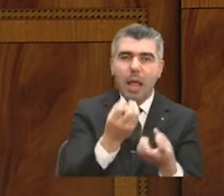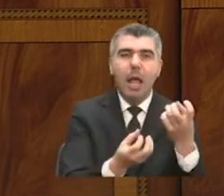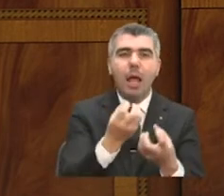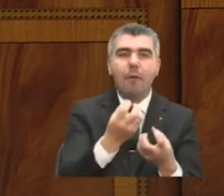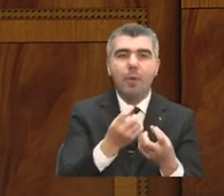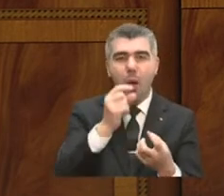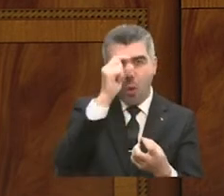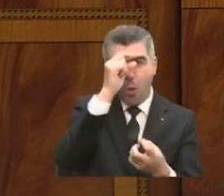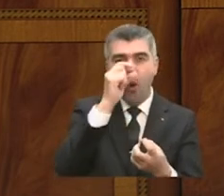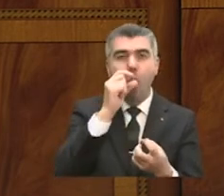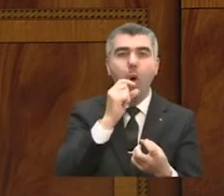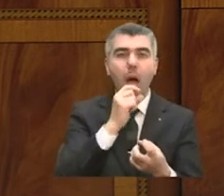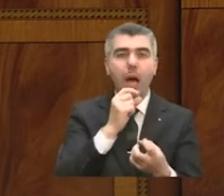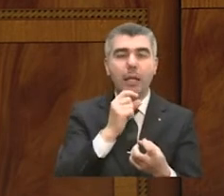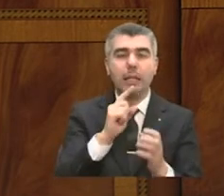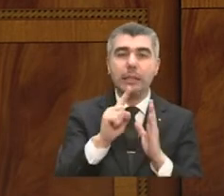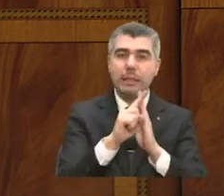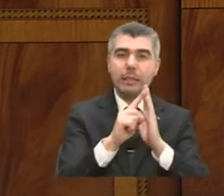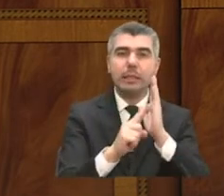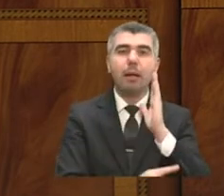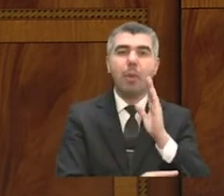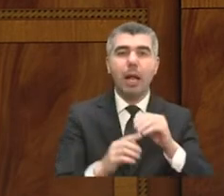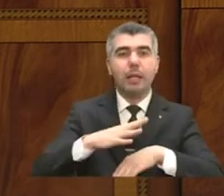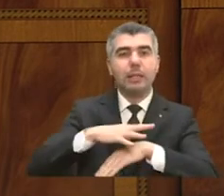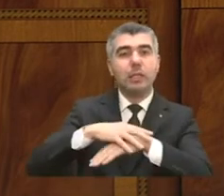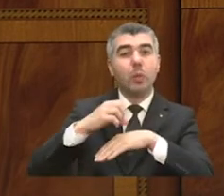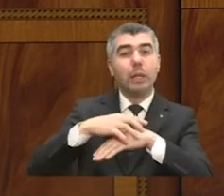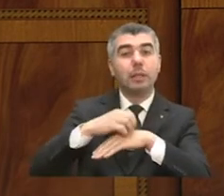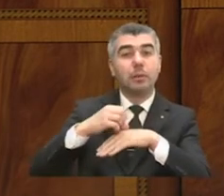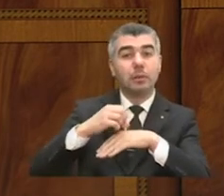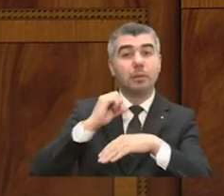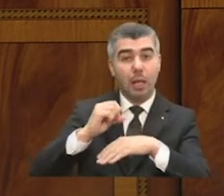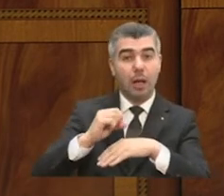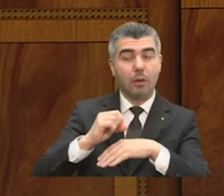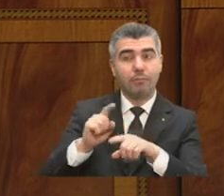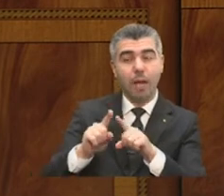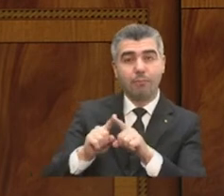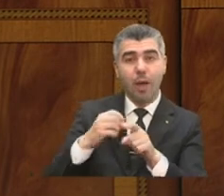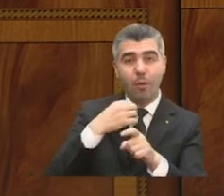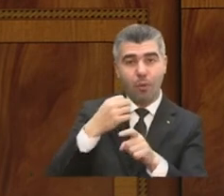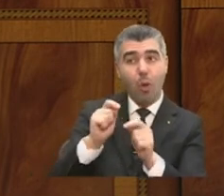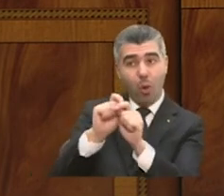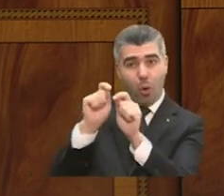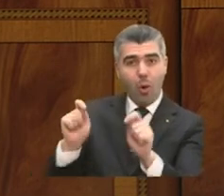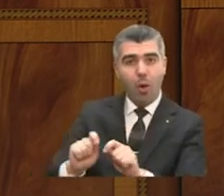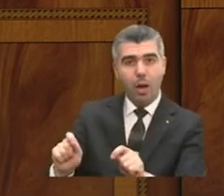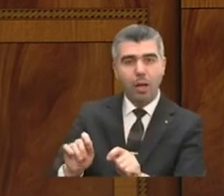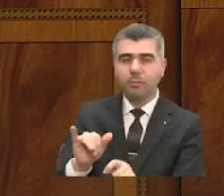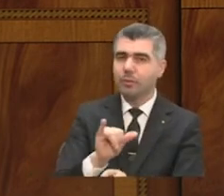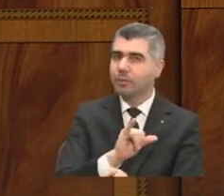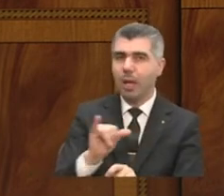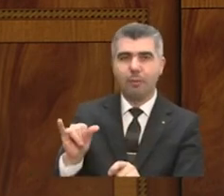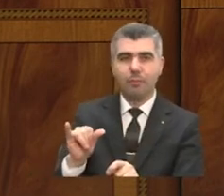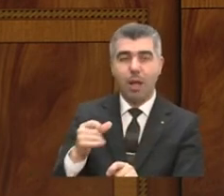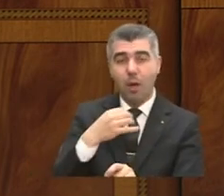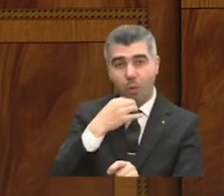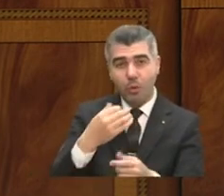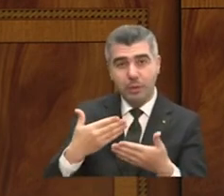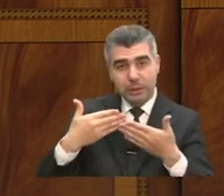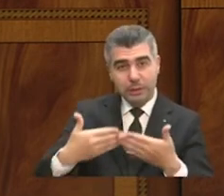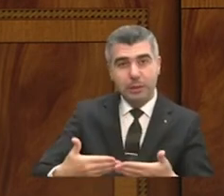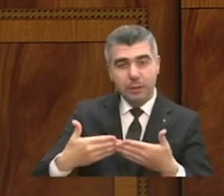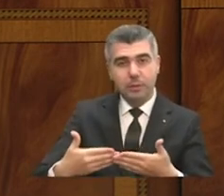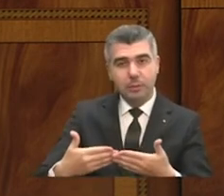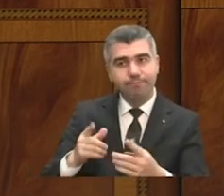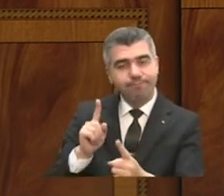qui ont eu le culot de brûler le Coran et qui considèrent, ces